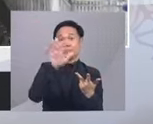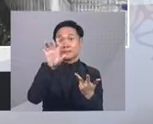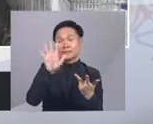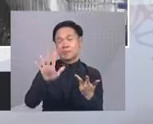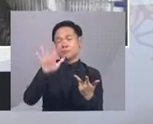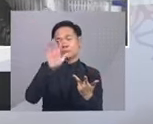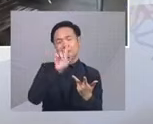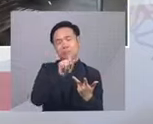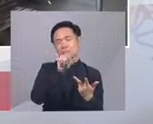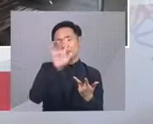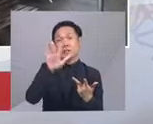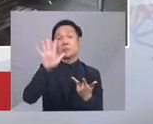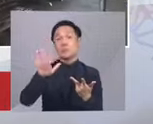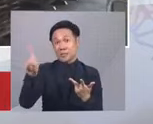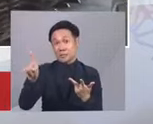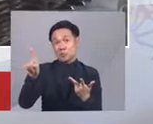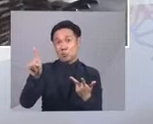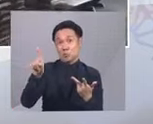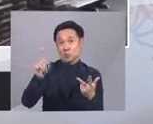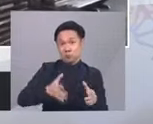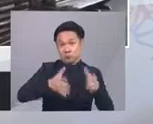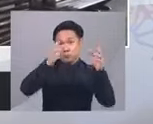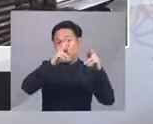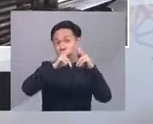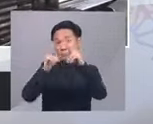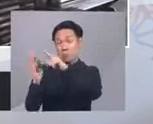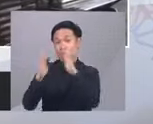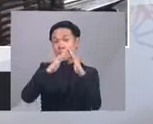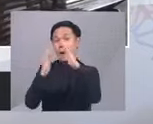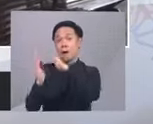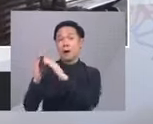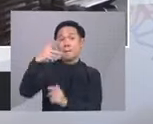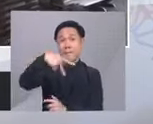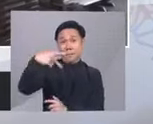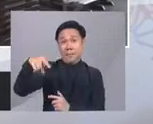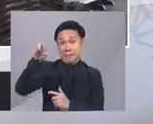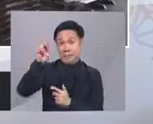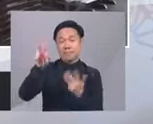1,581 kawasan perumahan termasuk PPR,